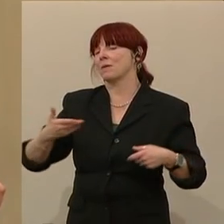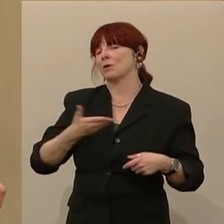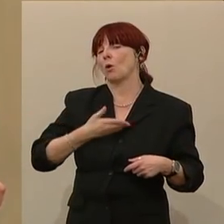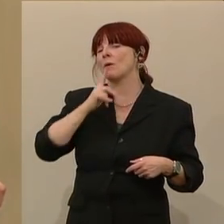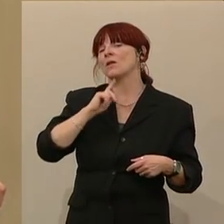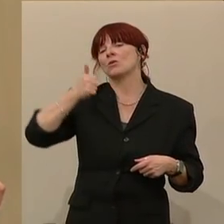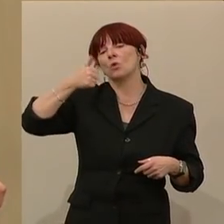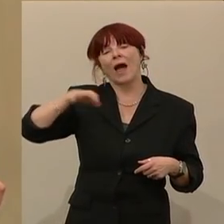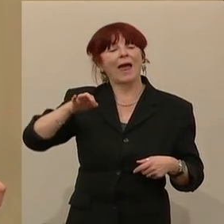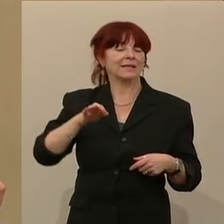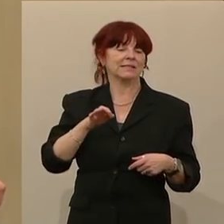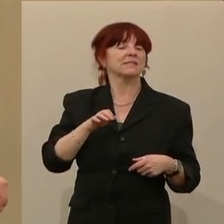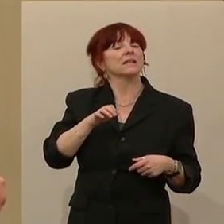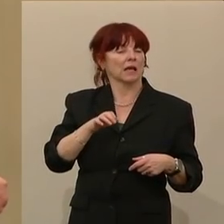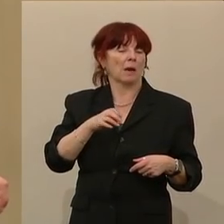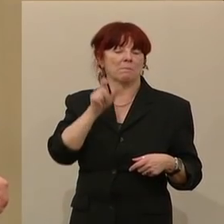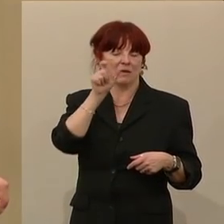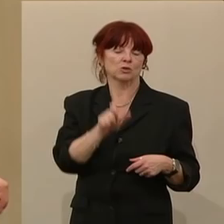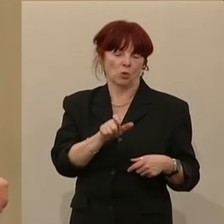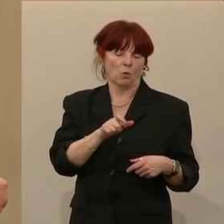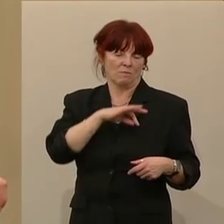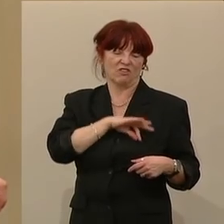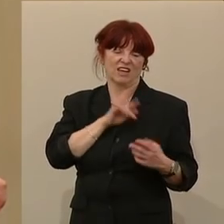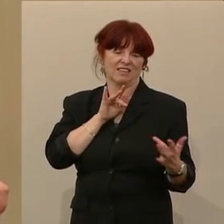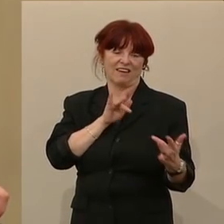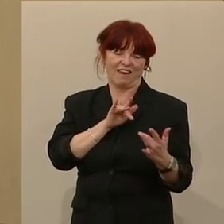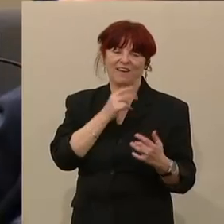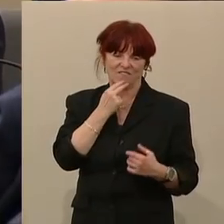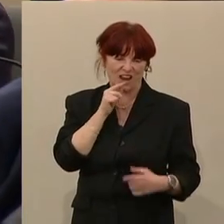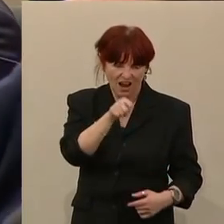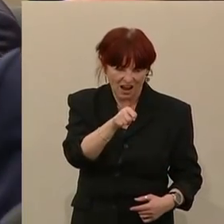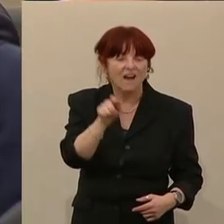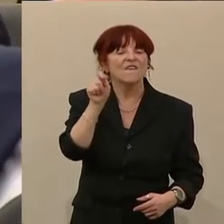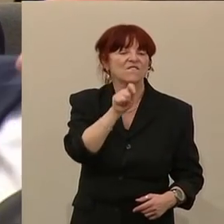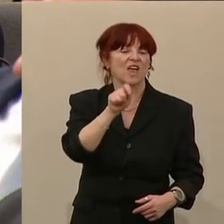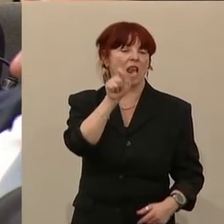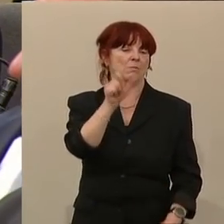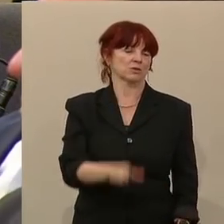verpflichtet sind, nämlich dem Wähler und sonst niemanden. Und da können Sie sich mal etwas abschneiden davon.